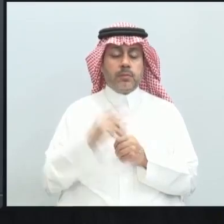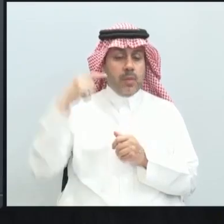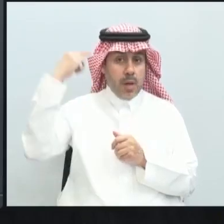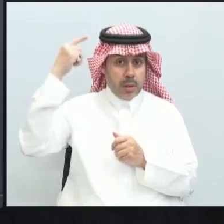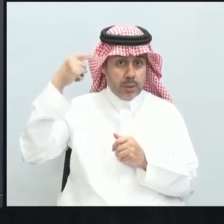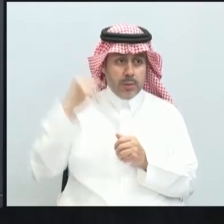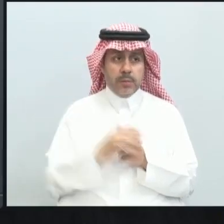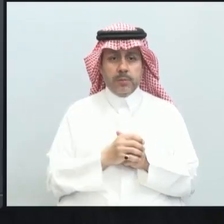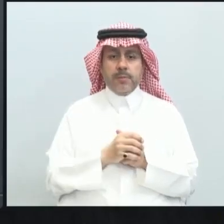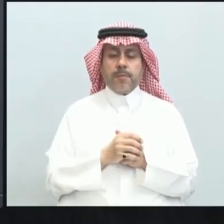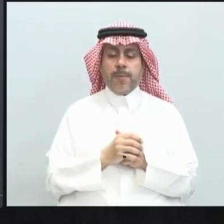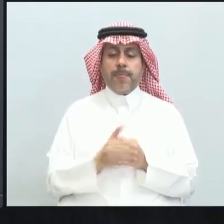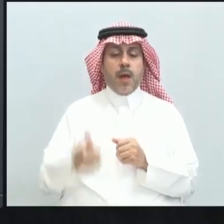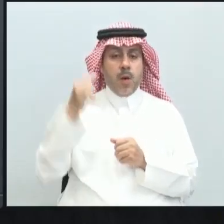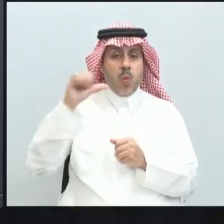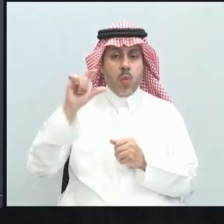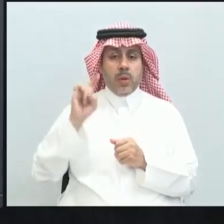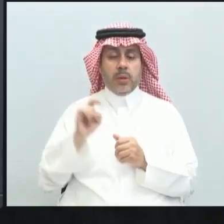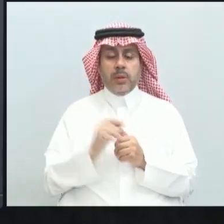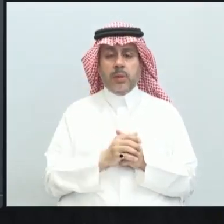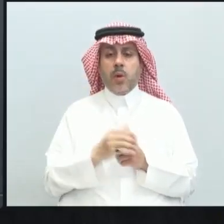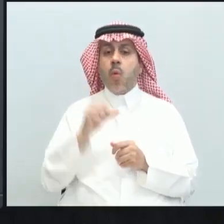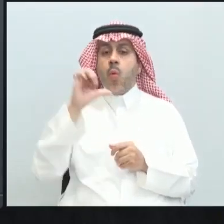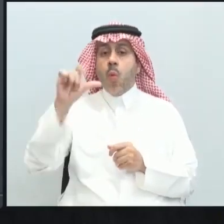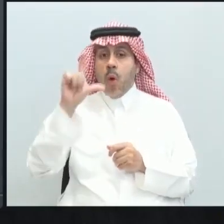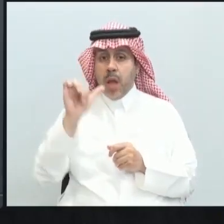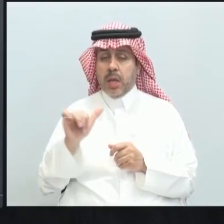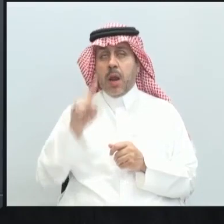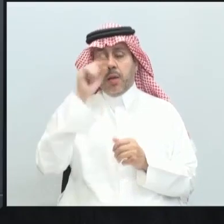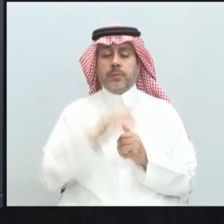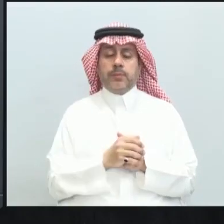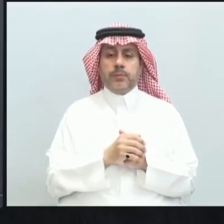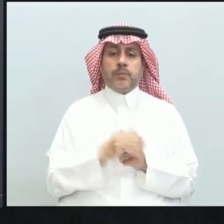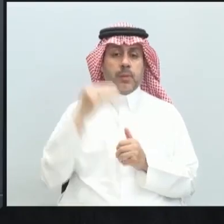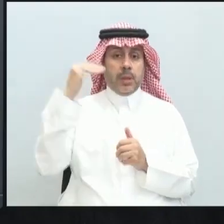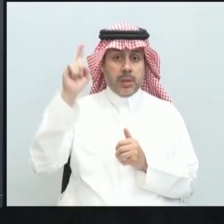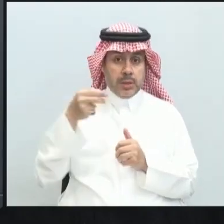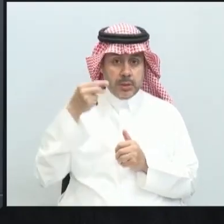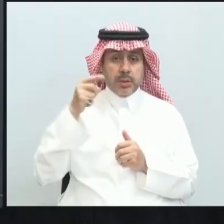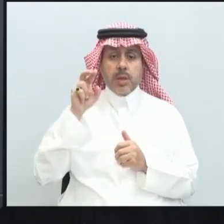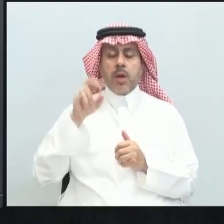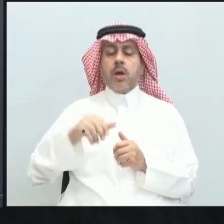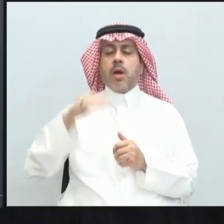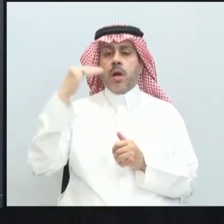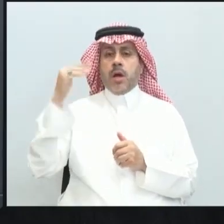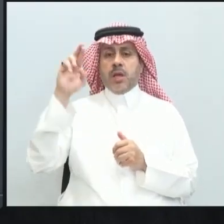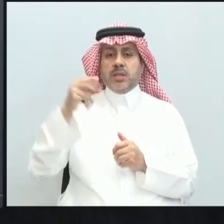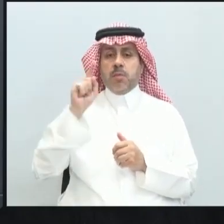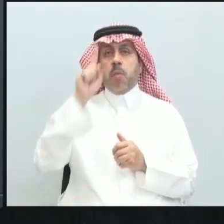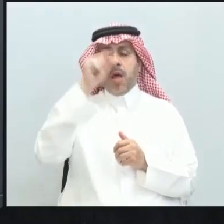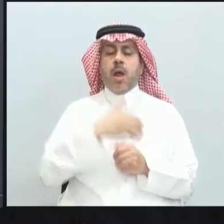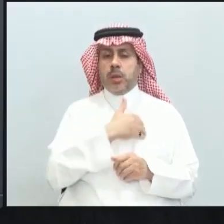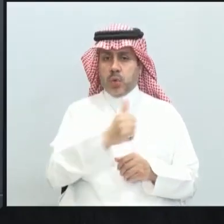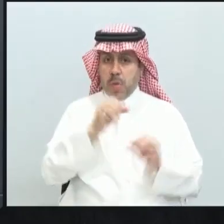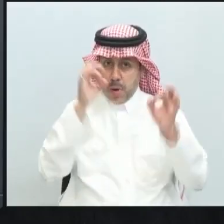الطالبه ان تكون من اولياء الله تعالى المتقين ومن حزبه المفلحين فما عليكم الا ان